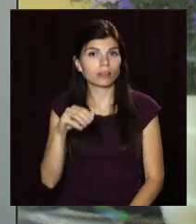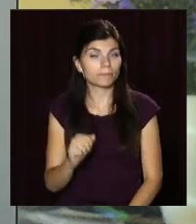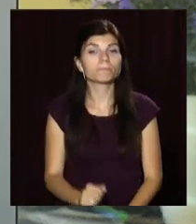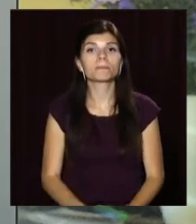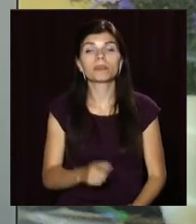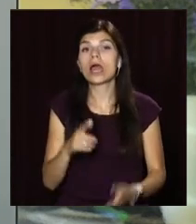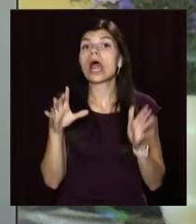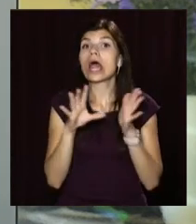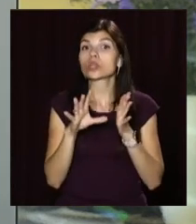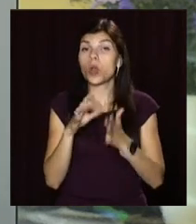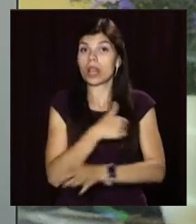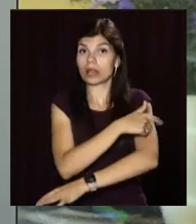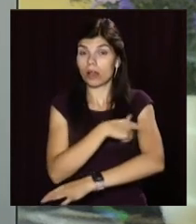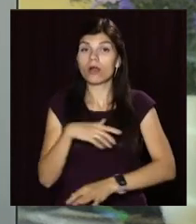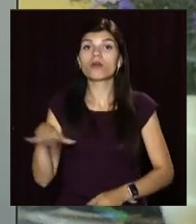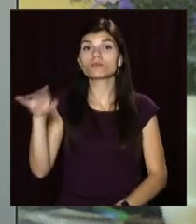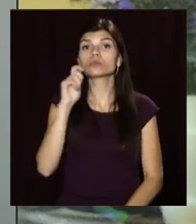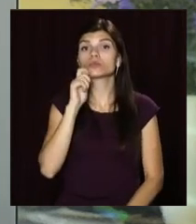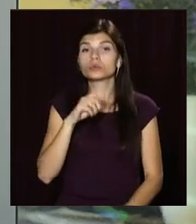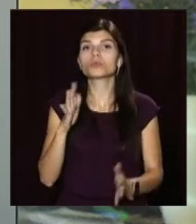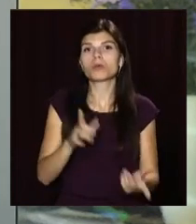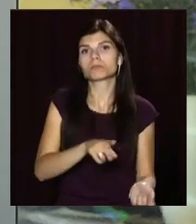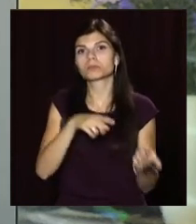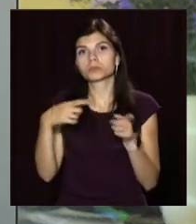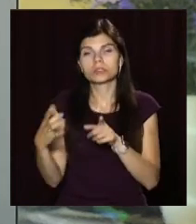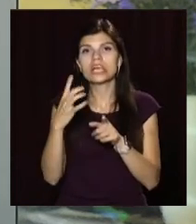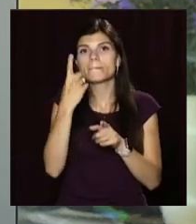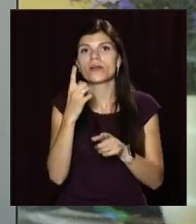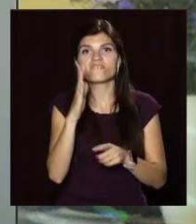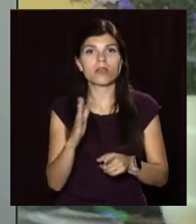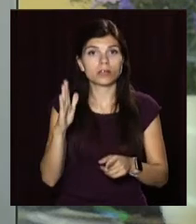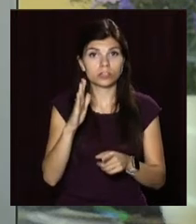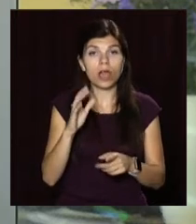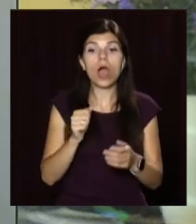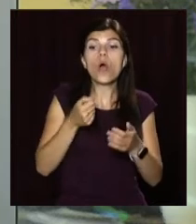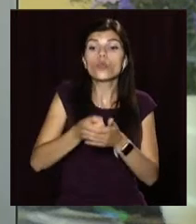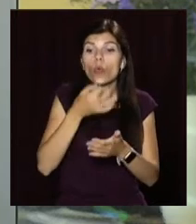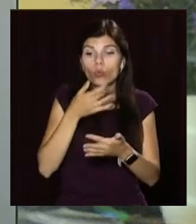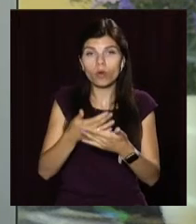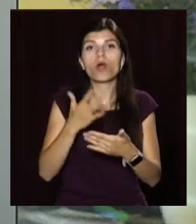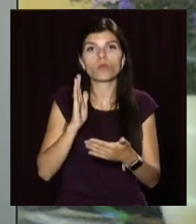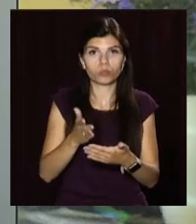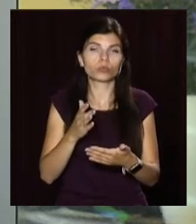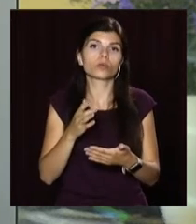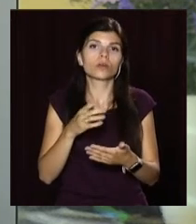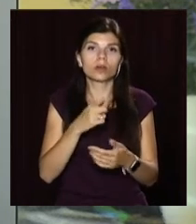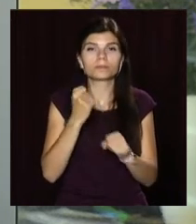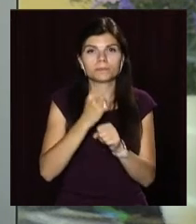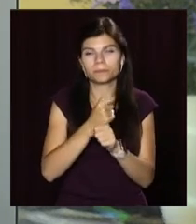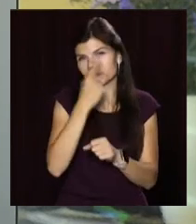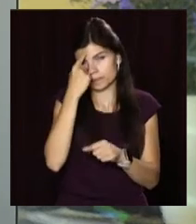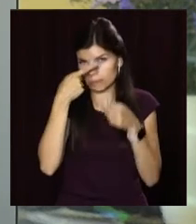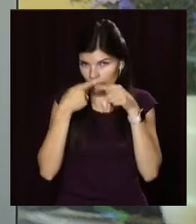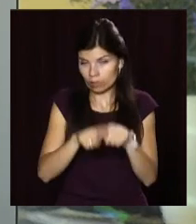Електронні лікарняні. Усі медустанови України повністю перейдуть на них з 1 вересня, а доти видаватимуть паперові.